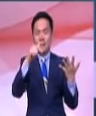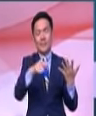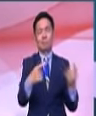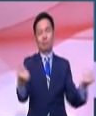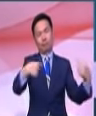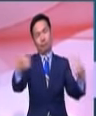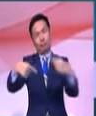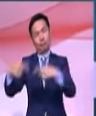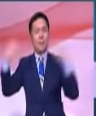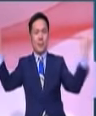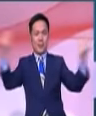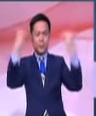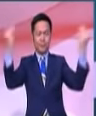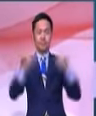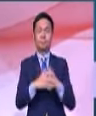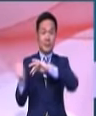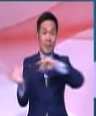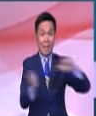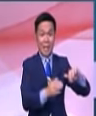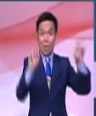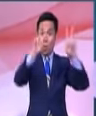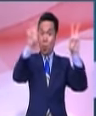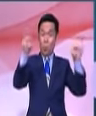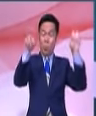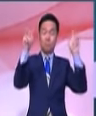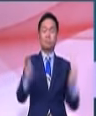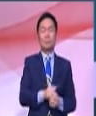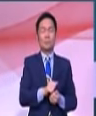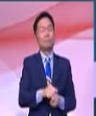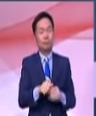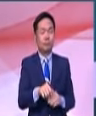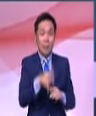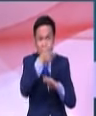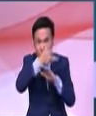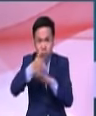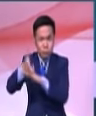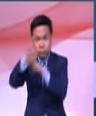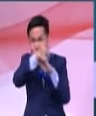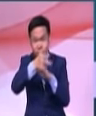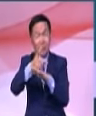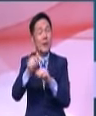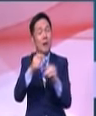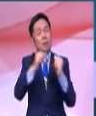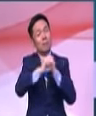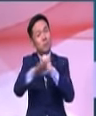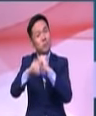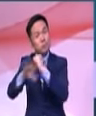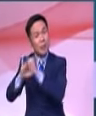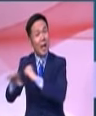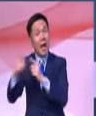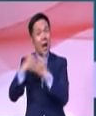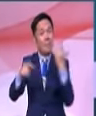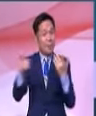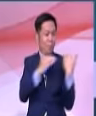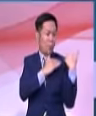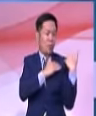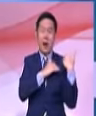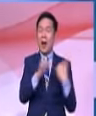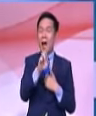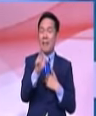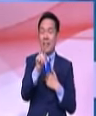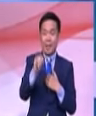Jelajah Ramadan, platform terbaik memasyarakatkan RTM selain menyampaikan informasi. Mengakui perkara tersebut, Pengerusi Jawatankuasa